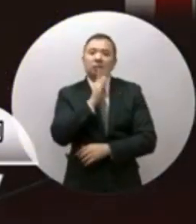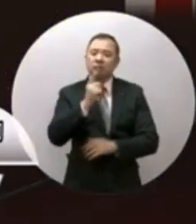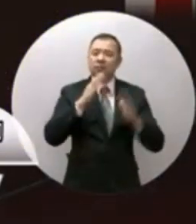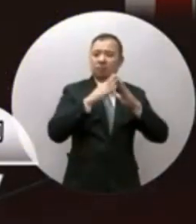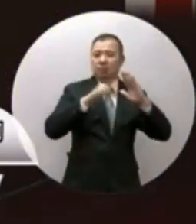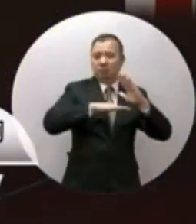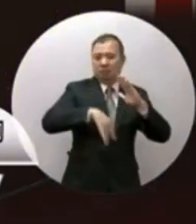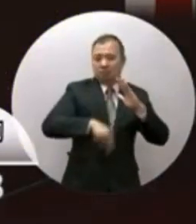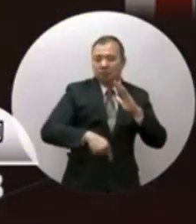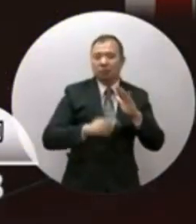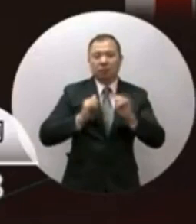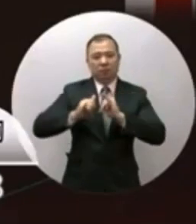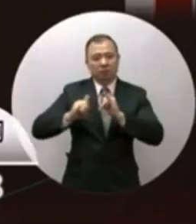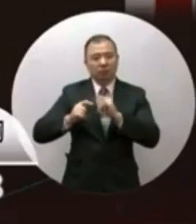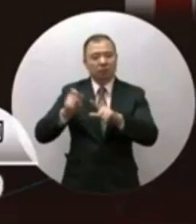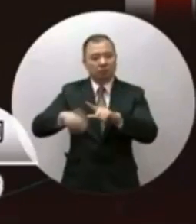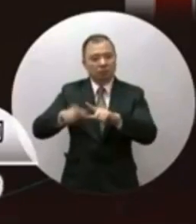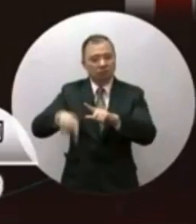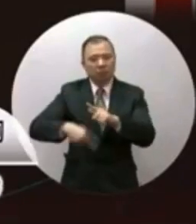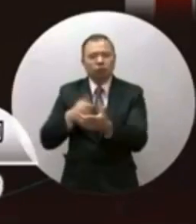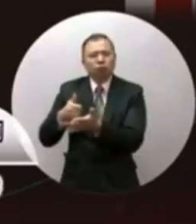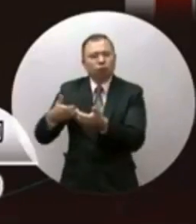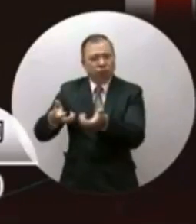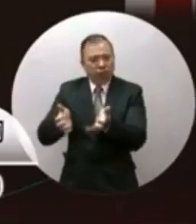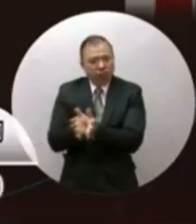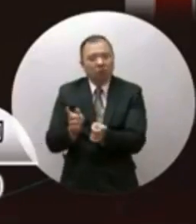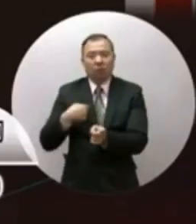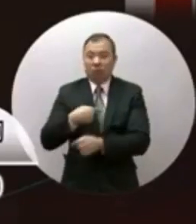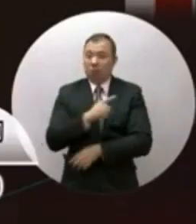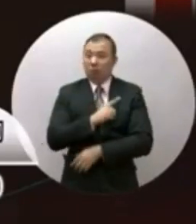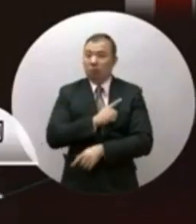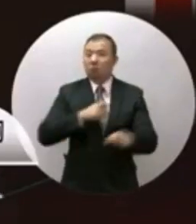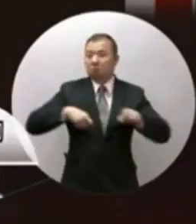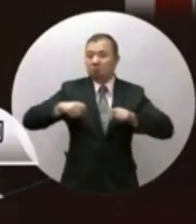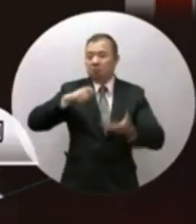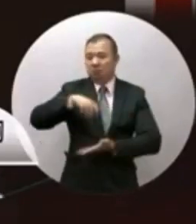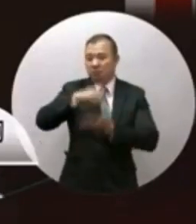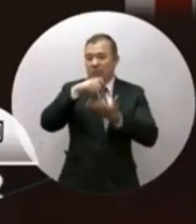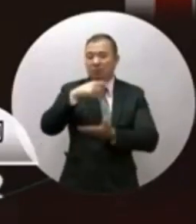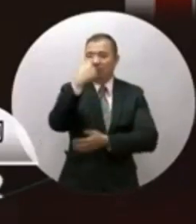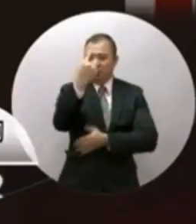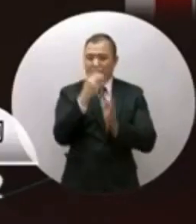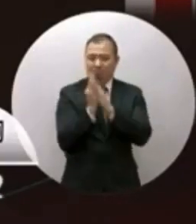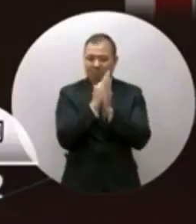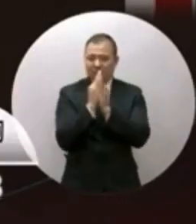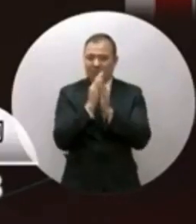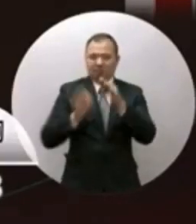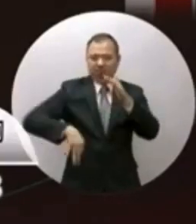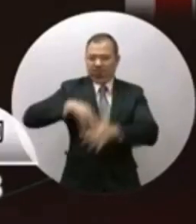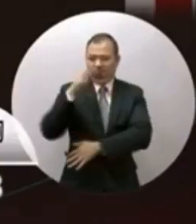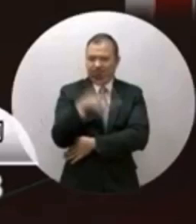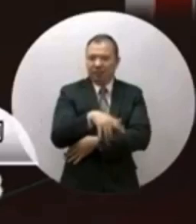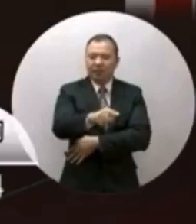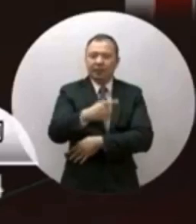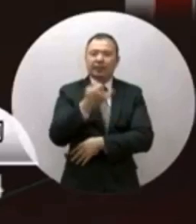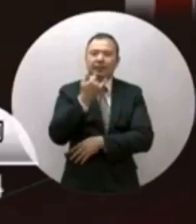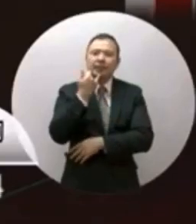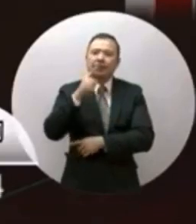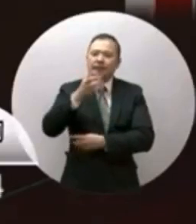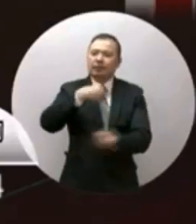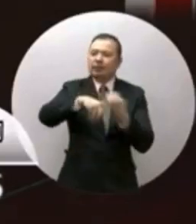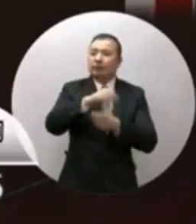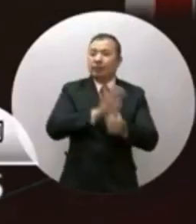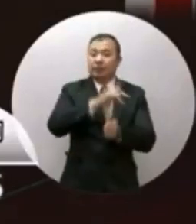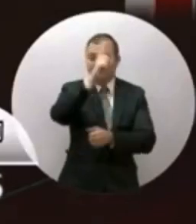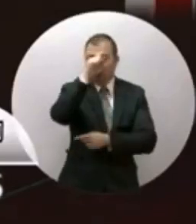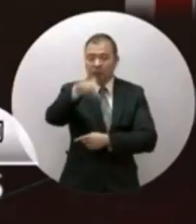业、对弱势的照顾，我们提出一兆救台湾，希望企业不能